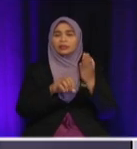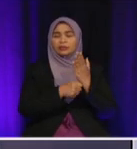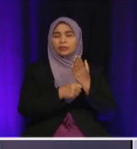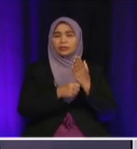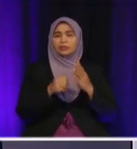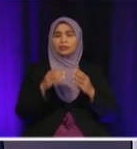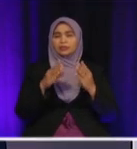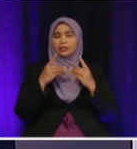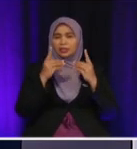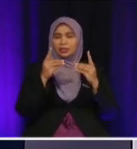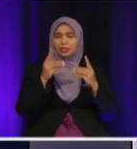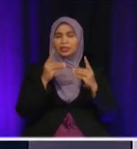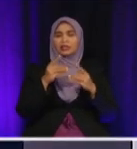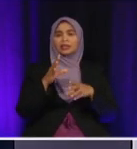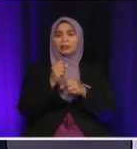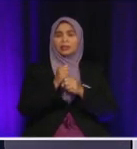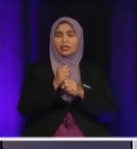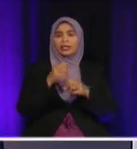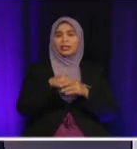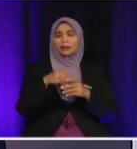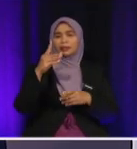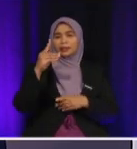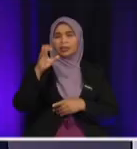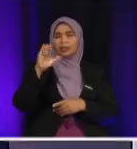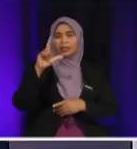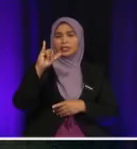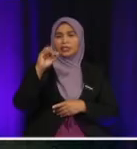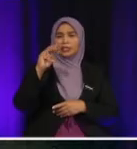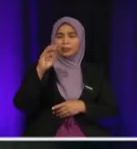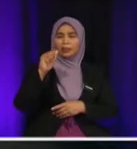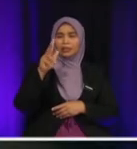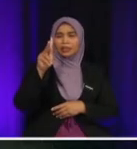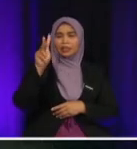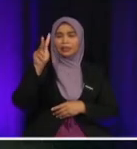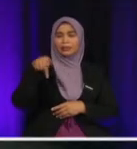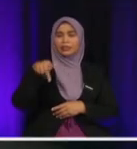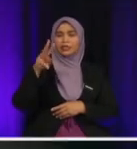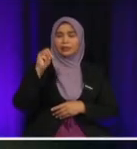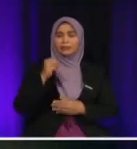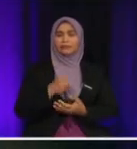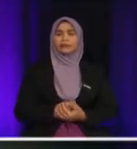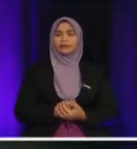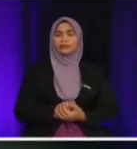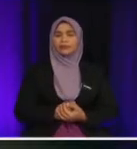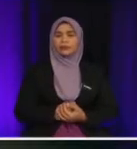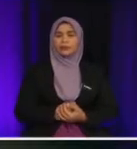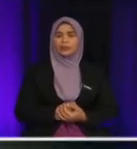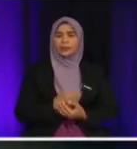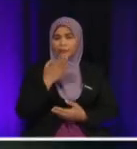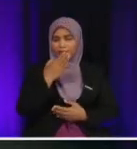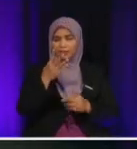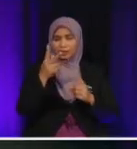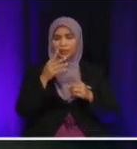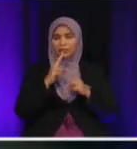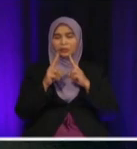jangan lupa dapatkan dalam pelantar Delima KPM. Baiklah. Di sana banyak sumber yang boleh didapatkan. Terima kasih kita ucapkan